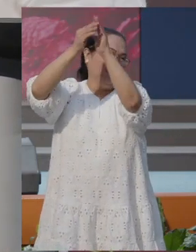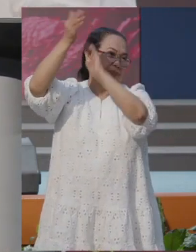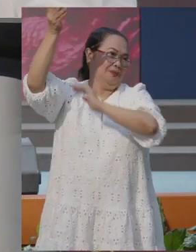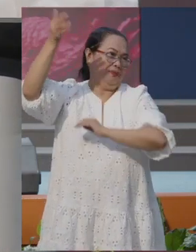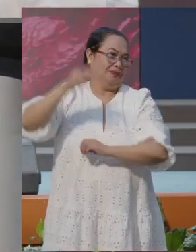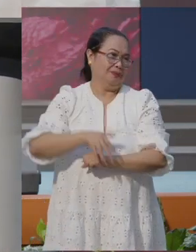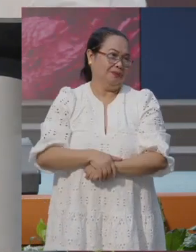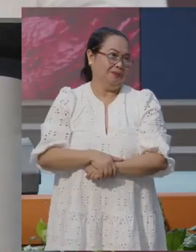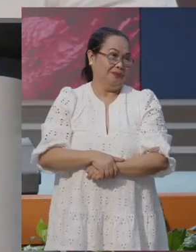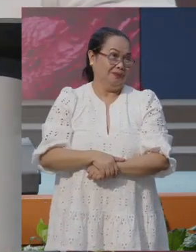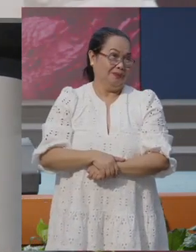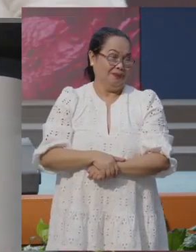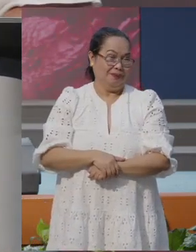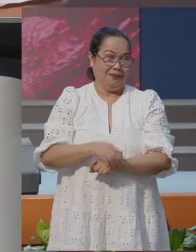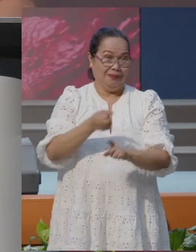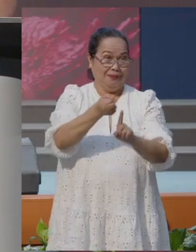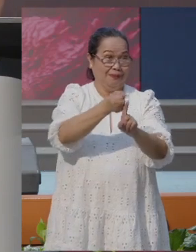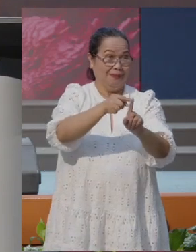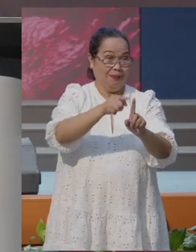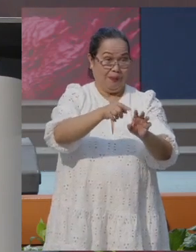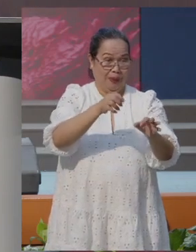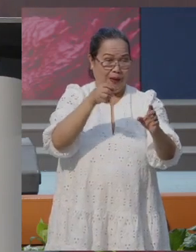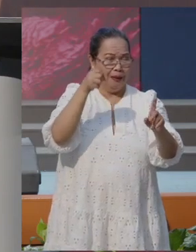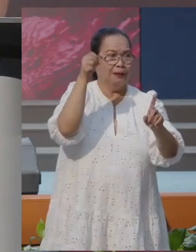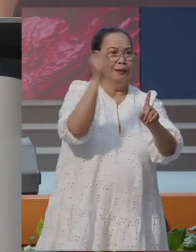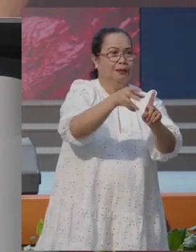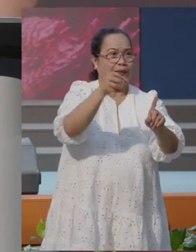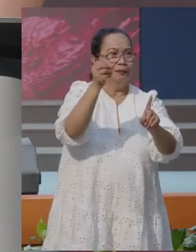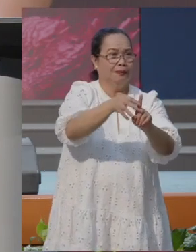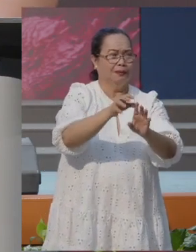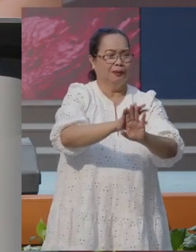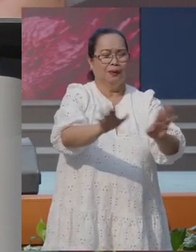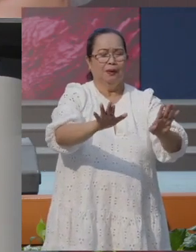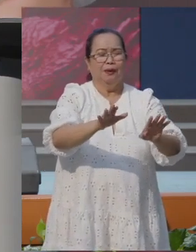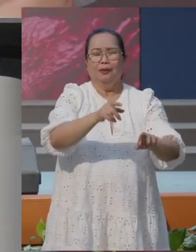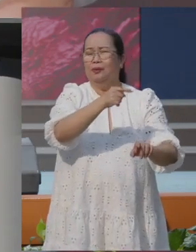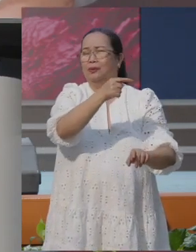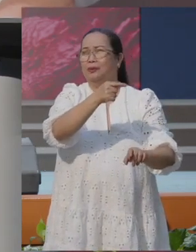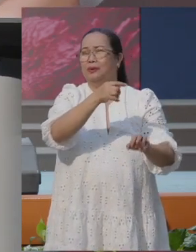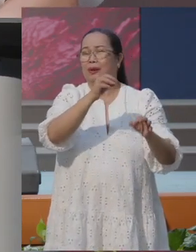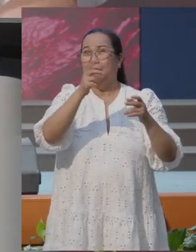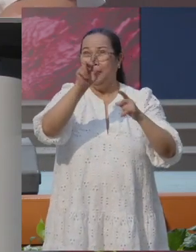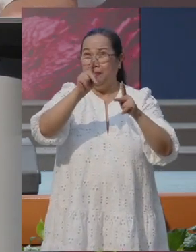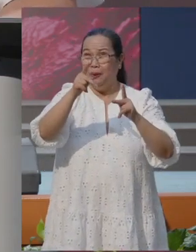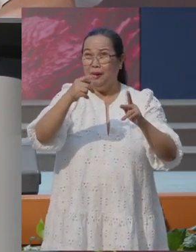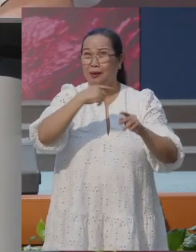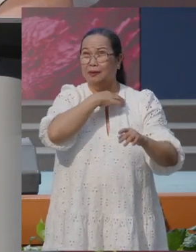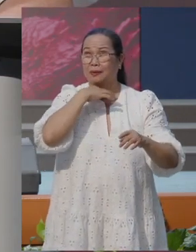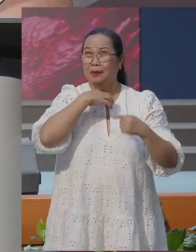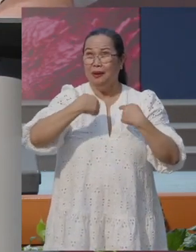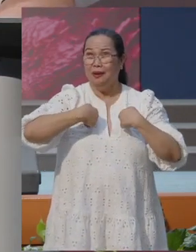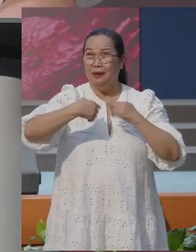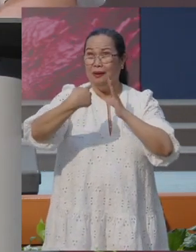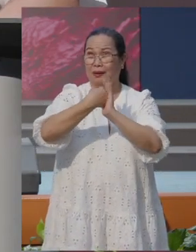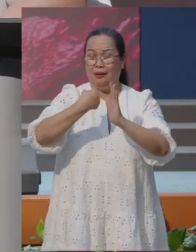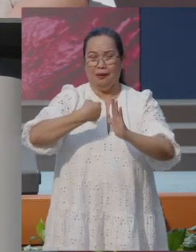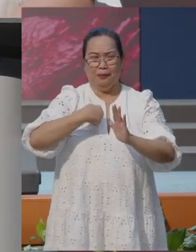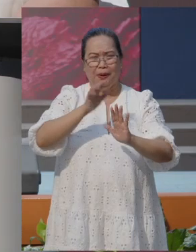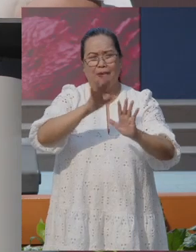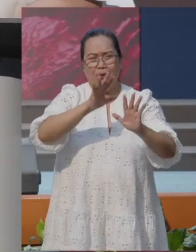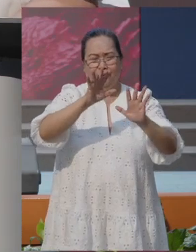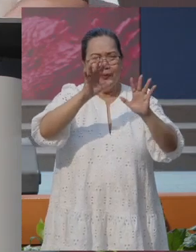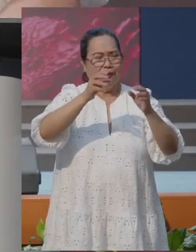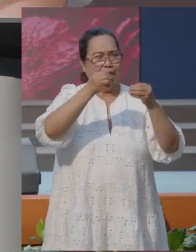Si Stephen, yung dalangin niyang yon, Lord, do not count this sin against them. Ang una sa